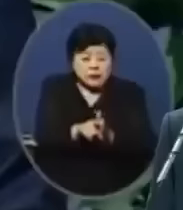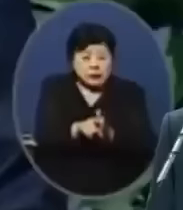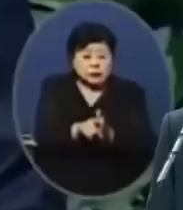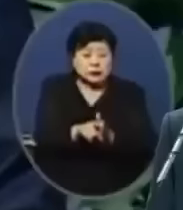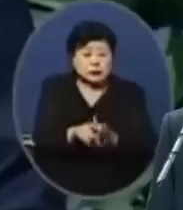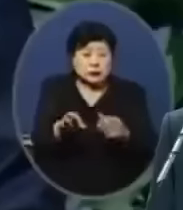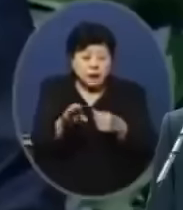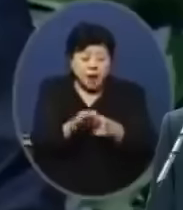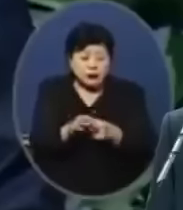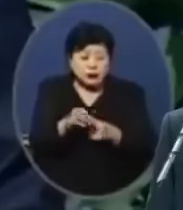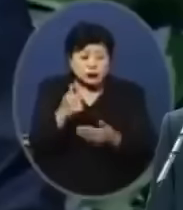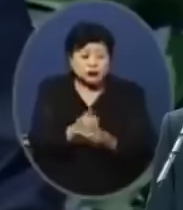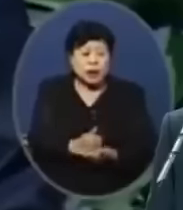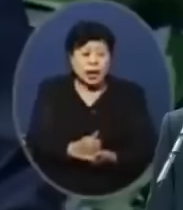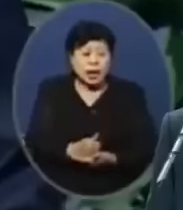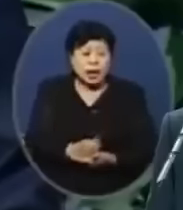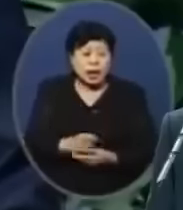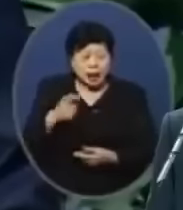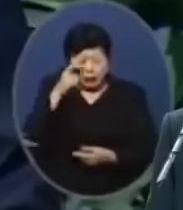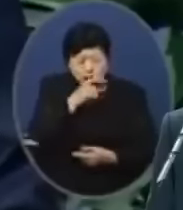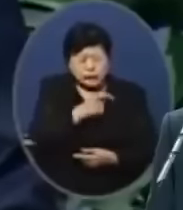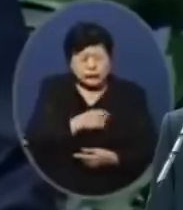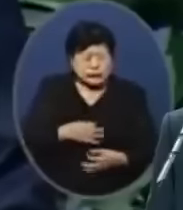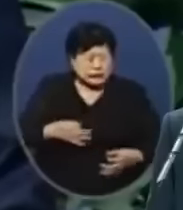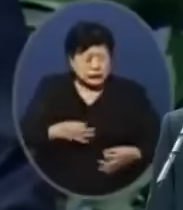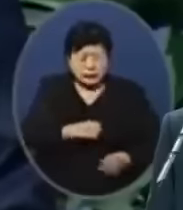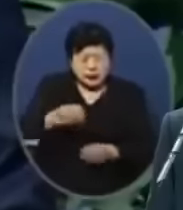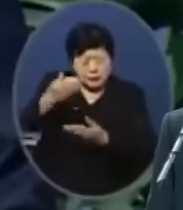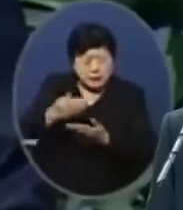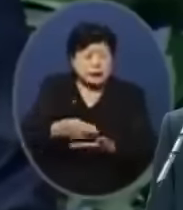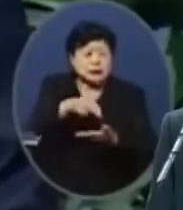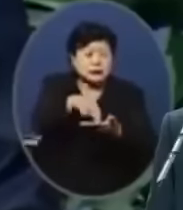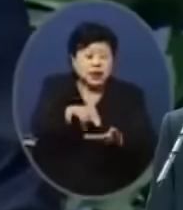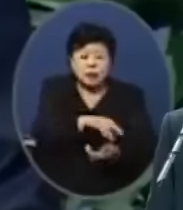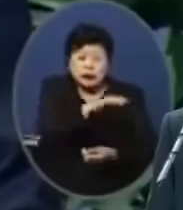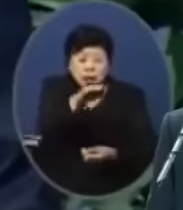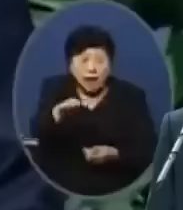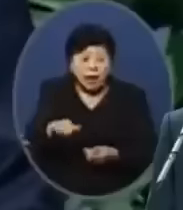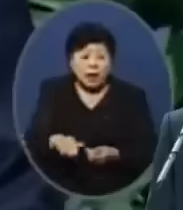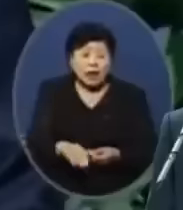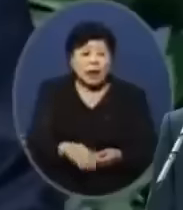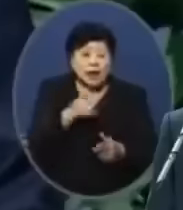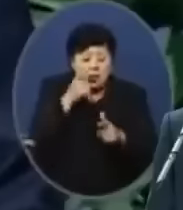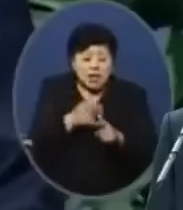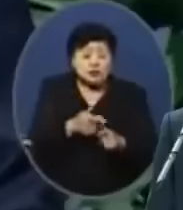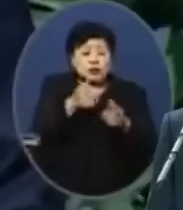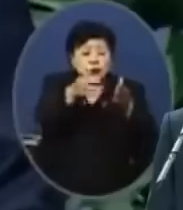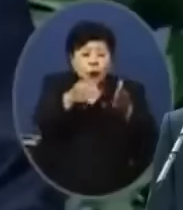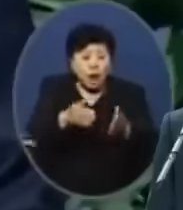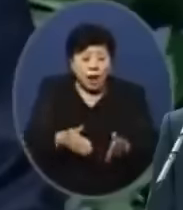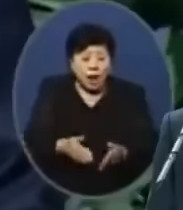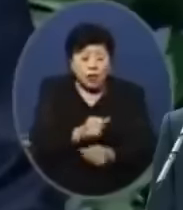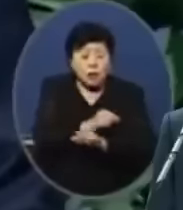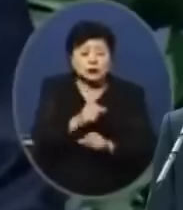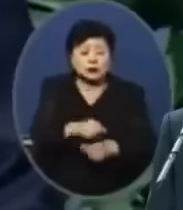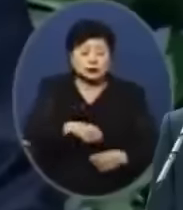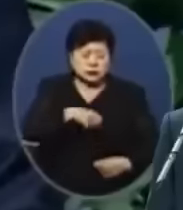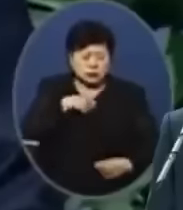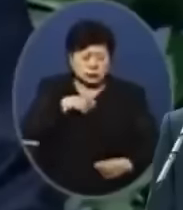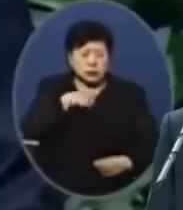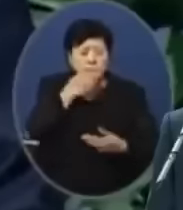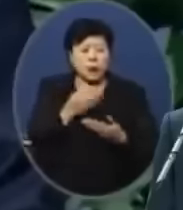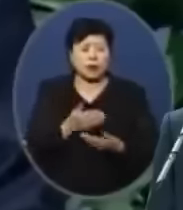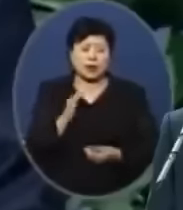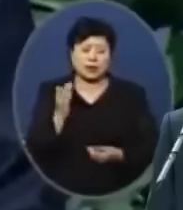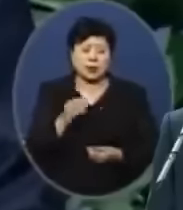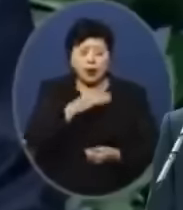말미암아 죄를 짓고 불의하고 추악하고 버림을 받아야 마땅한 우리들이 그리스도로 말미암아 용서와 의로움을 얻게